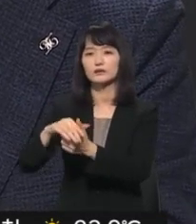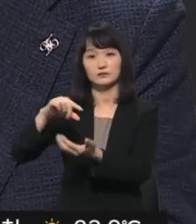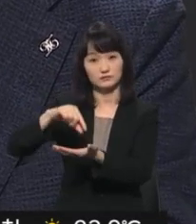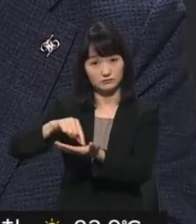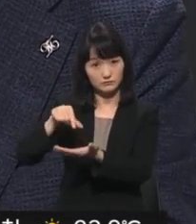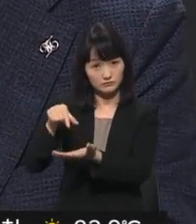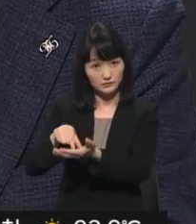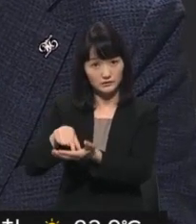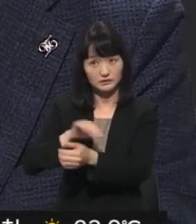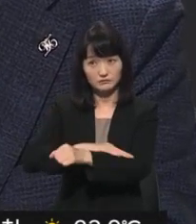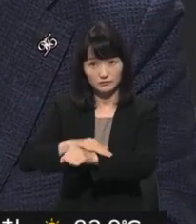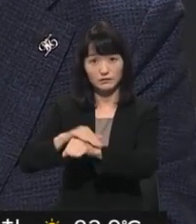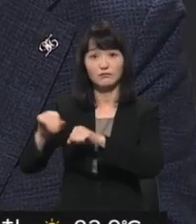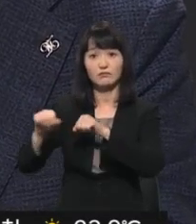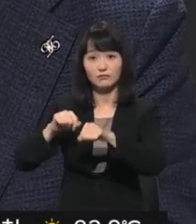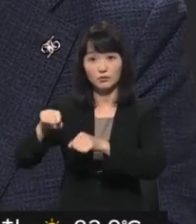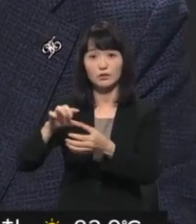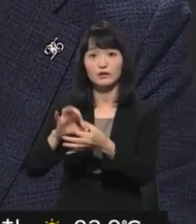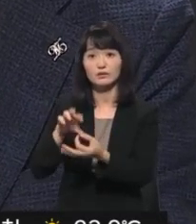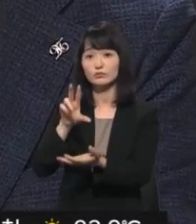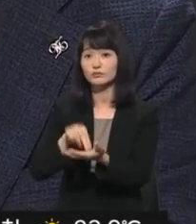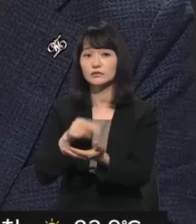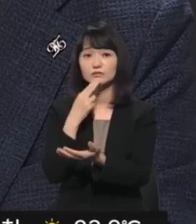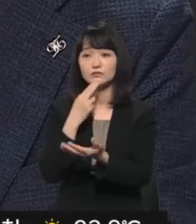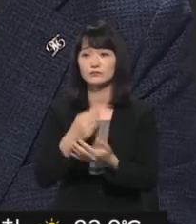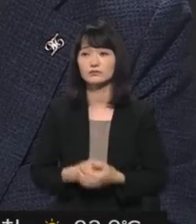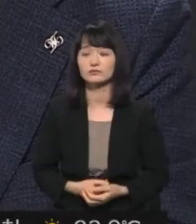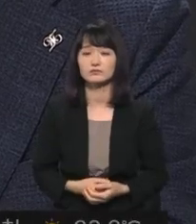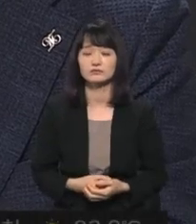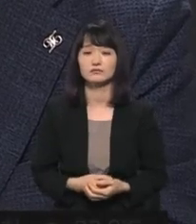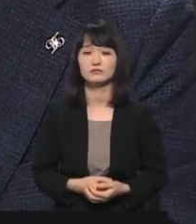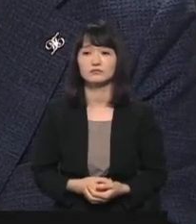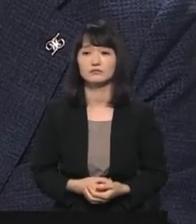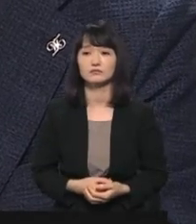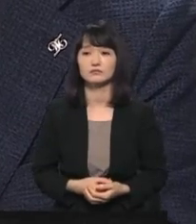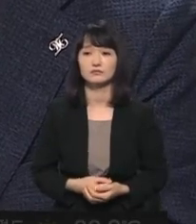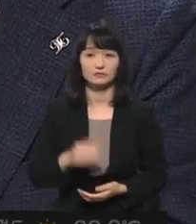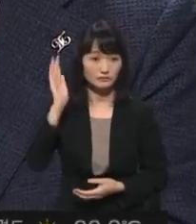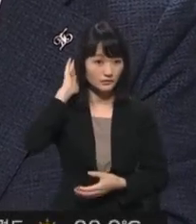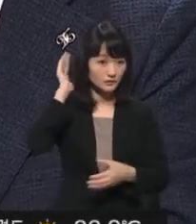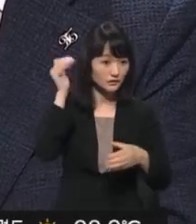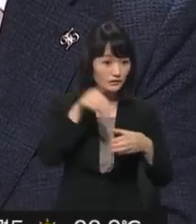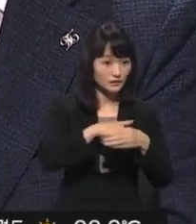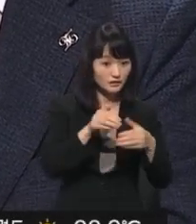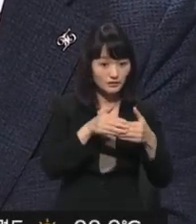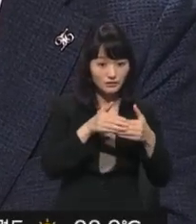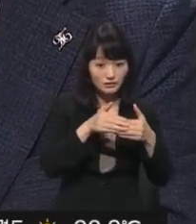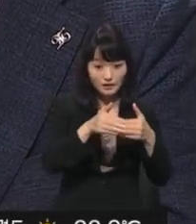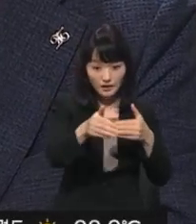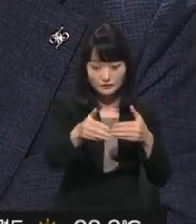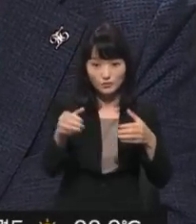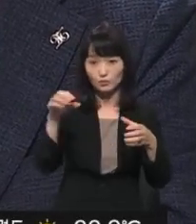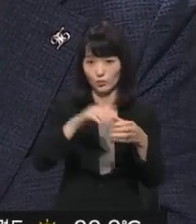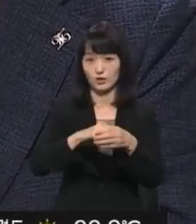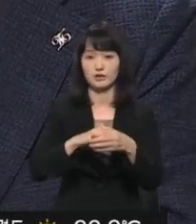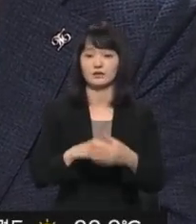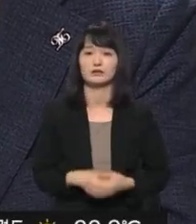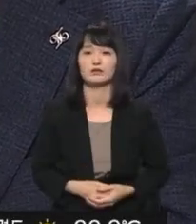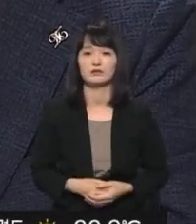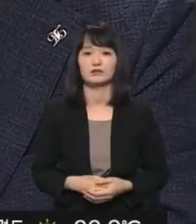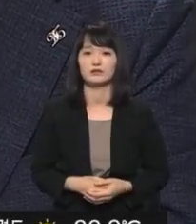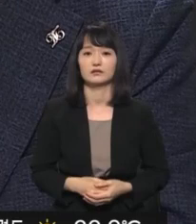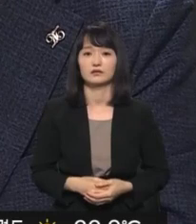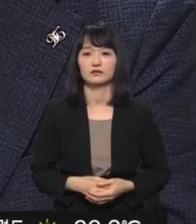그 출신을 했다면 이런 문제까지 오지 않죠 지금 말씀을 들으면 돼 젤과 전까지 내가 마신 보고 대송 국면이 전에 윤석렬